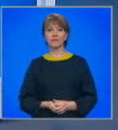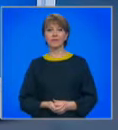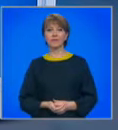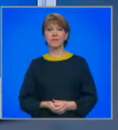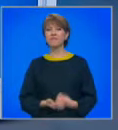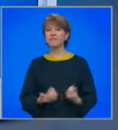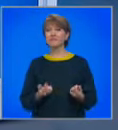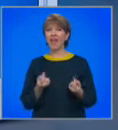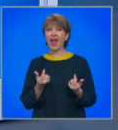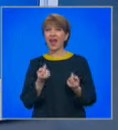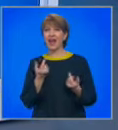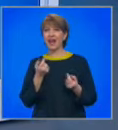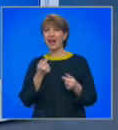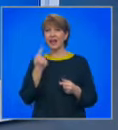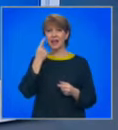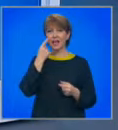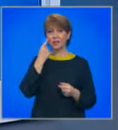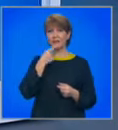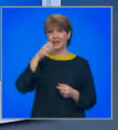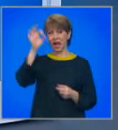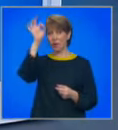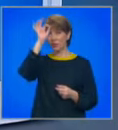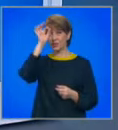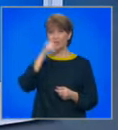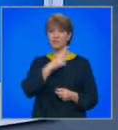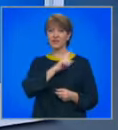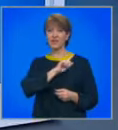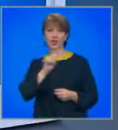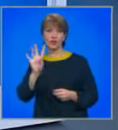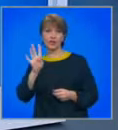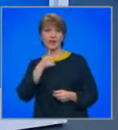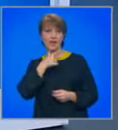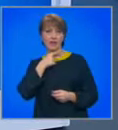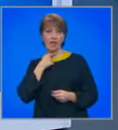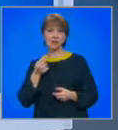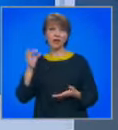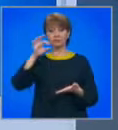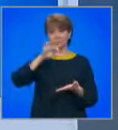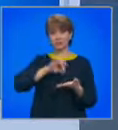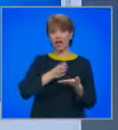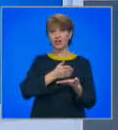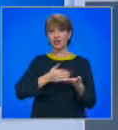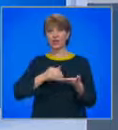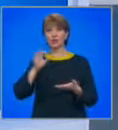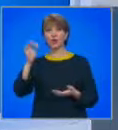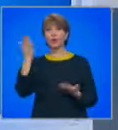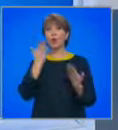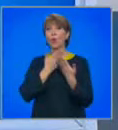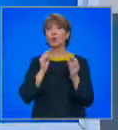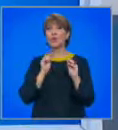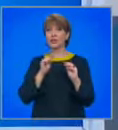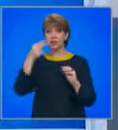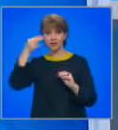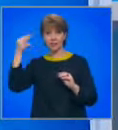Михайлов. Щадящите тестове за учениците от 1 до 4 клас стигнаха до част от училищата. В столицата бяха